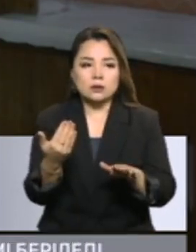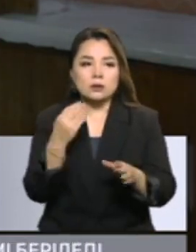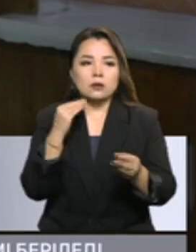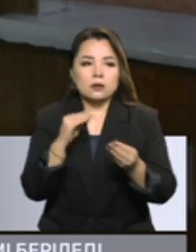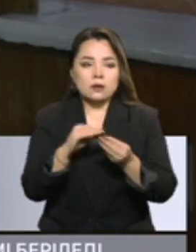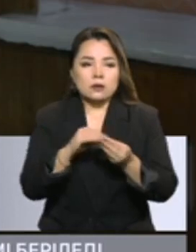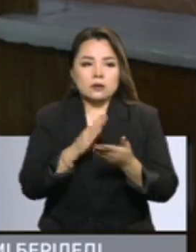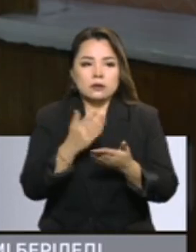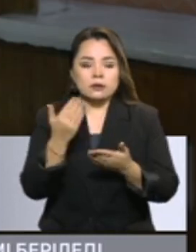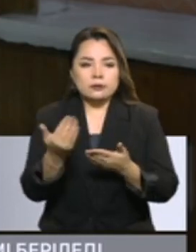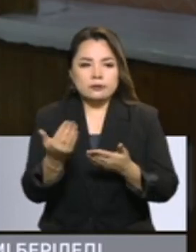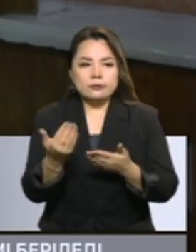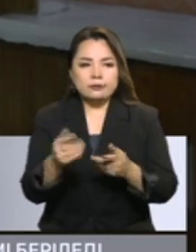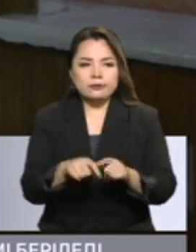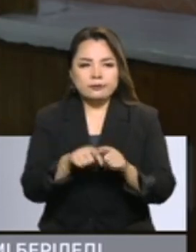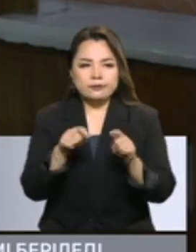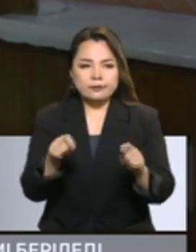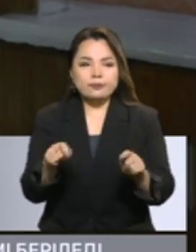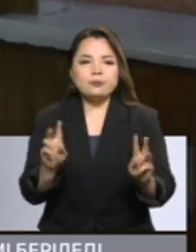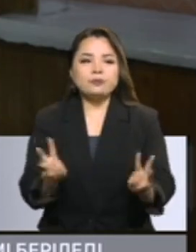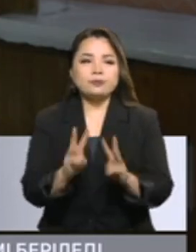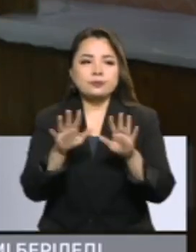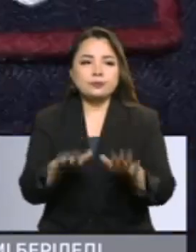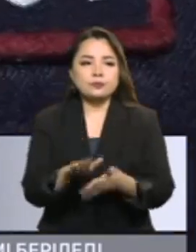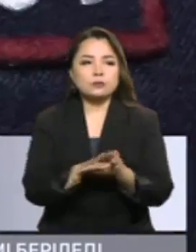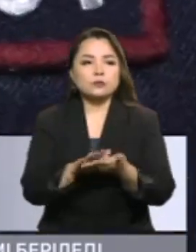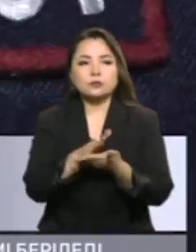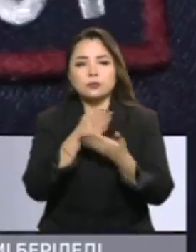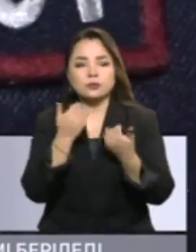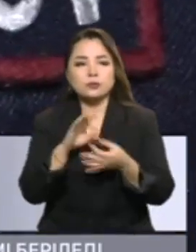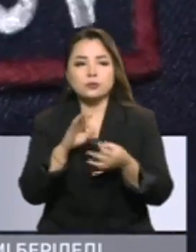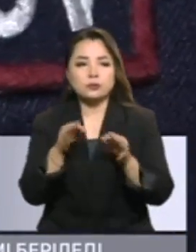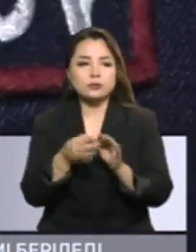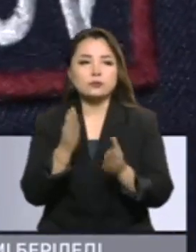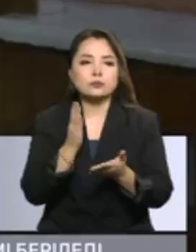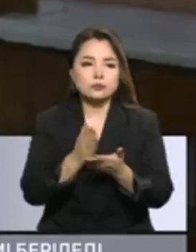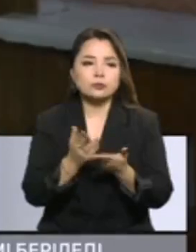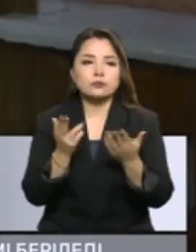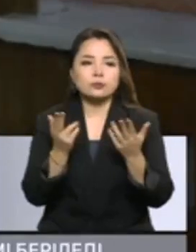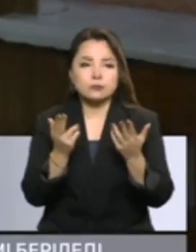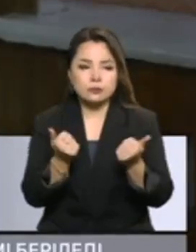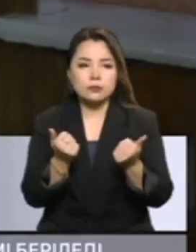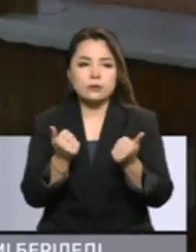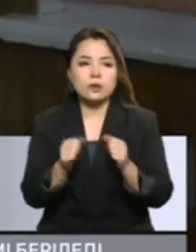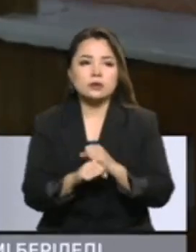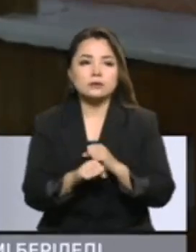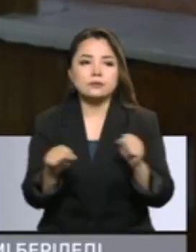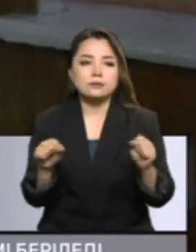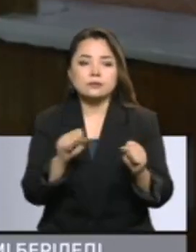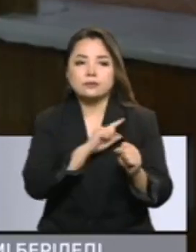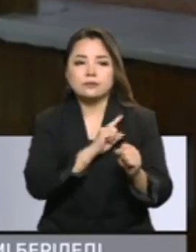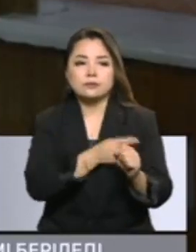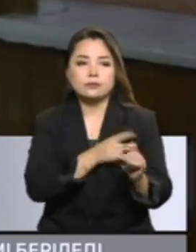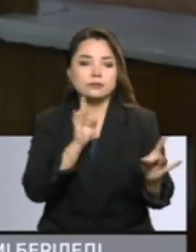тұрақты. Ашық жанып жатқан жерлер жоқ. Қиындықтар әрине бар ғой, өйткені жарылыстың қатты